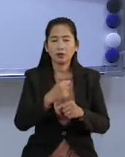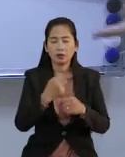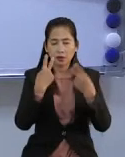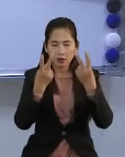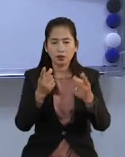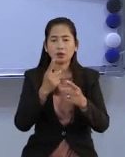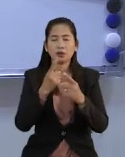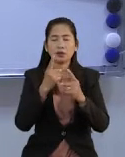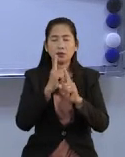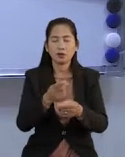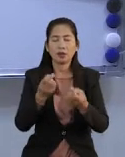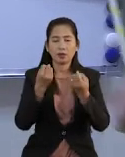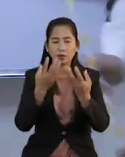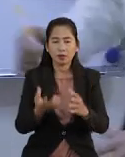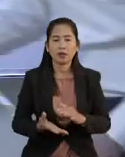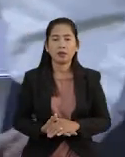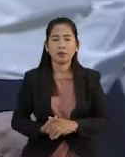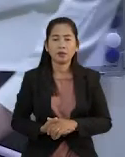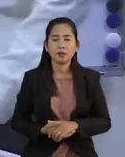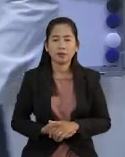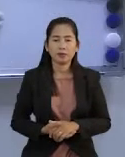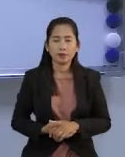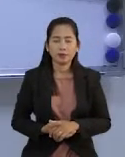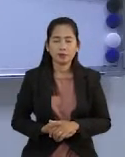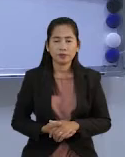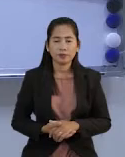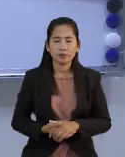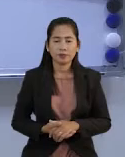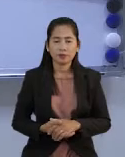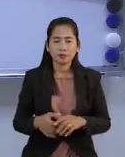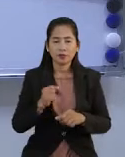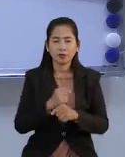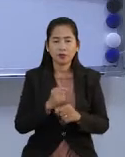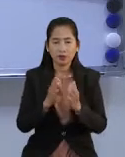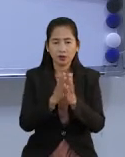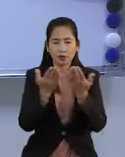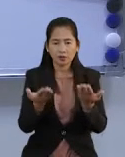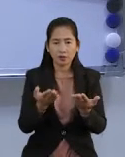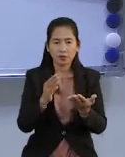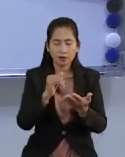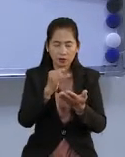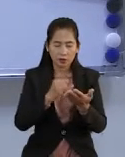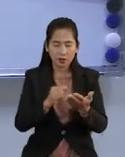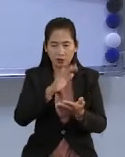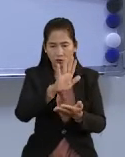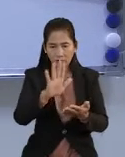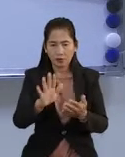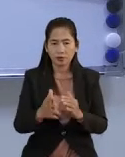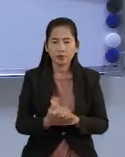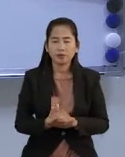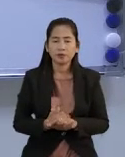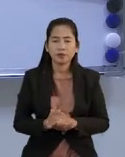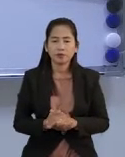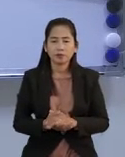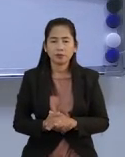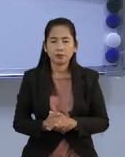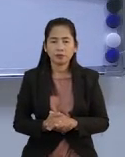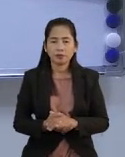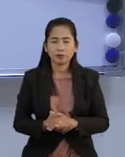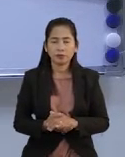khơn chùm lòi bồn màn khá là. Tỏ, chạp đám. Phơ nơ khăn ông xíu phơ, xa xe đáy đồ bà cồn.